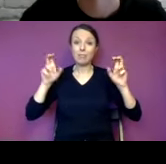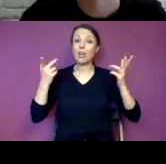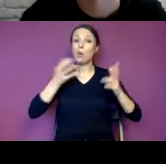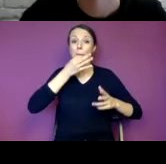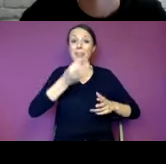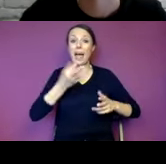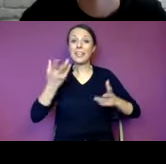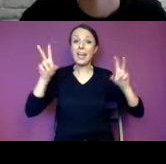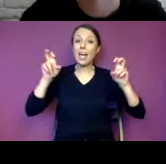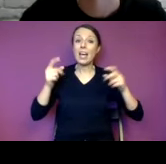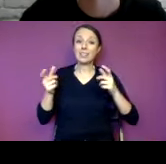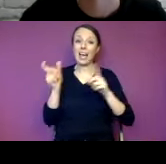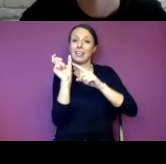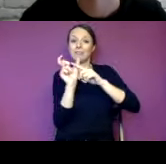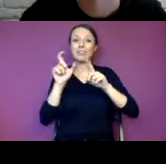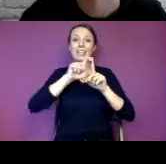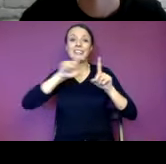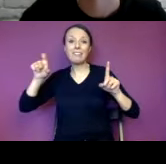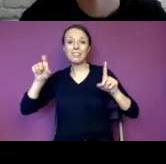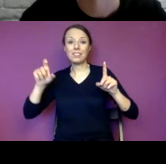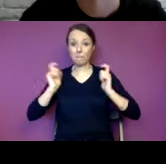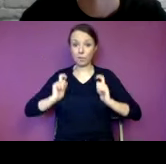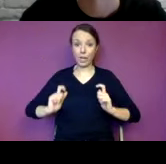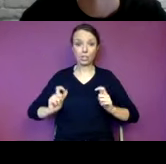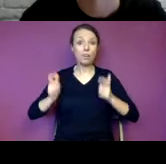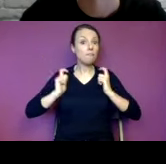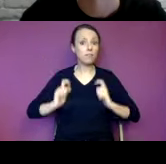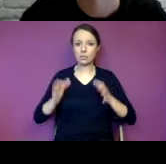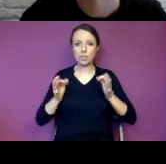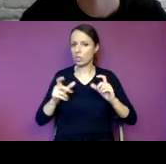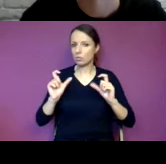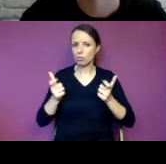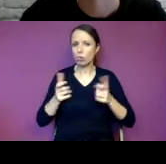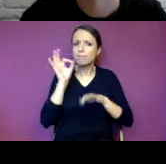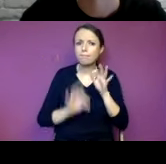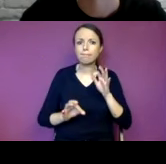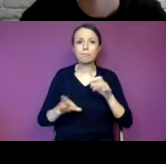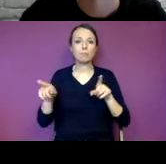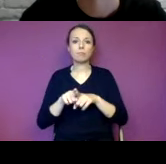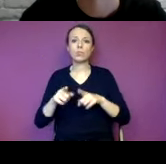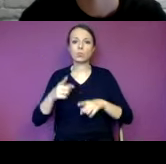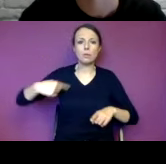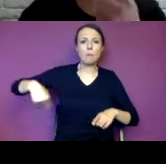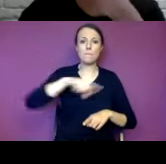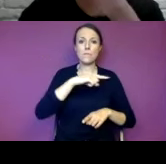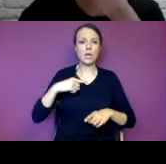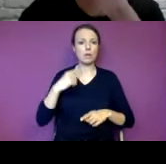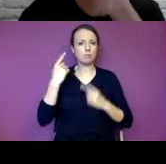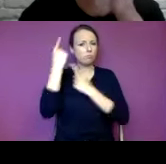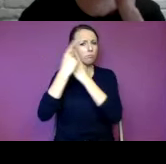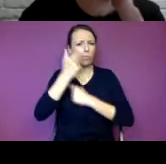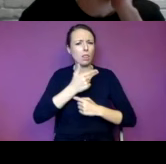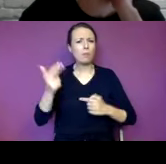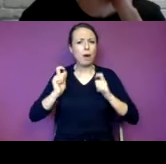wsi, o to, czym wieś dzisiaj jest i czym różni się takie społeczne, nasze powszechne wyobrażenie o tym, jak ona wygląda, a